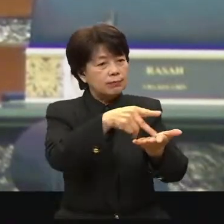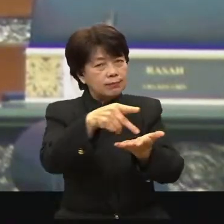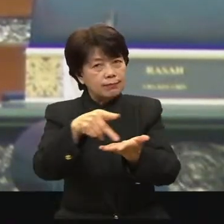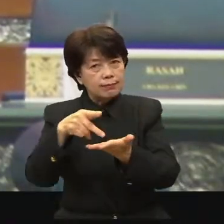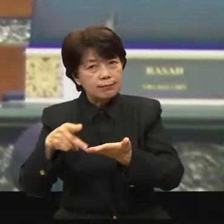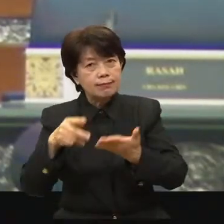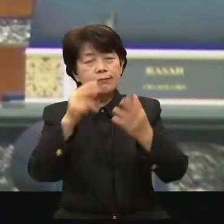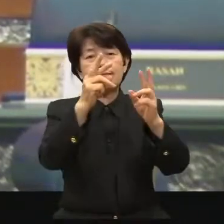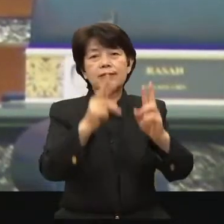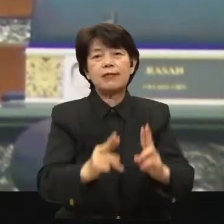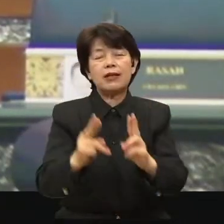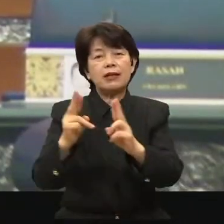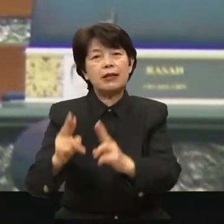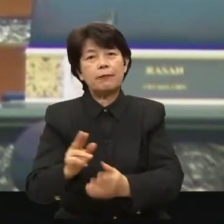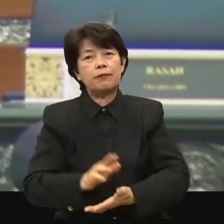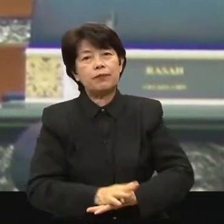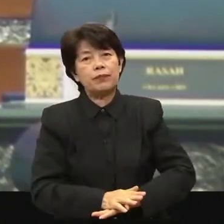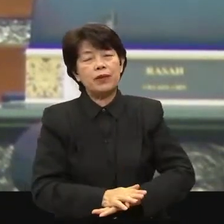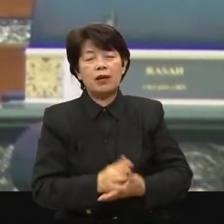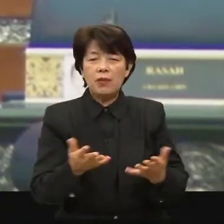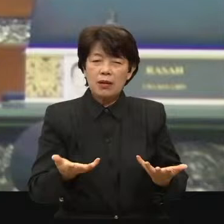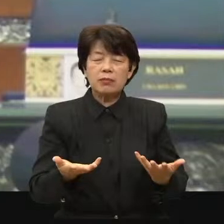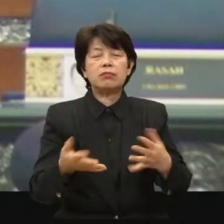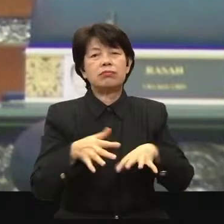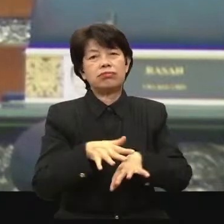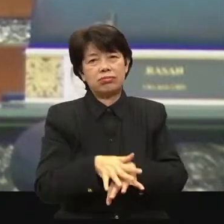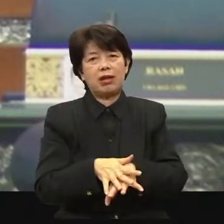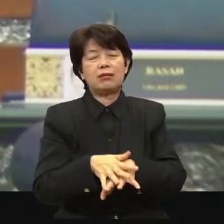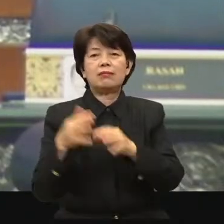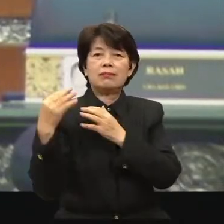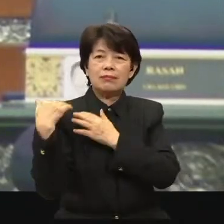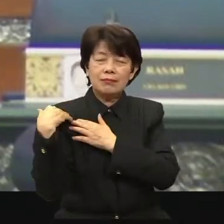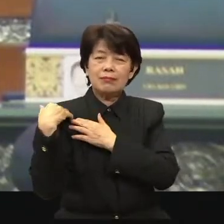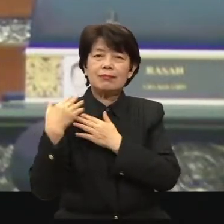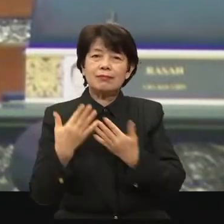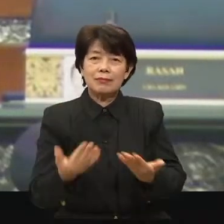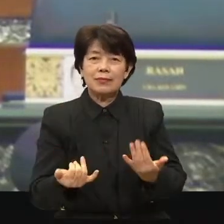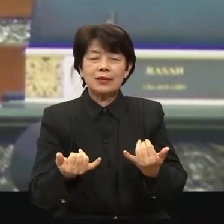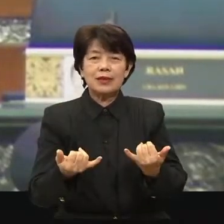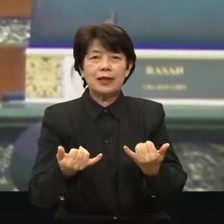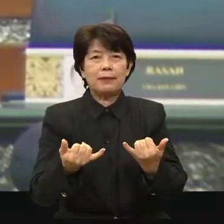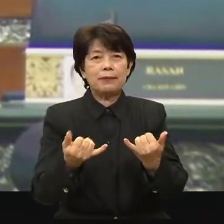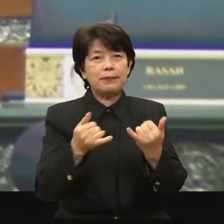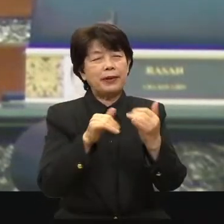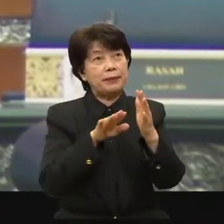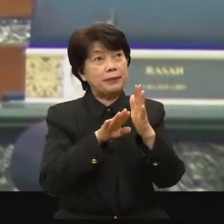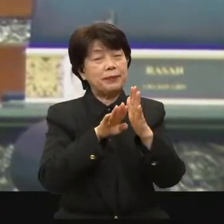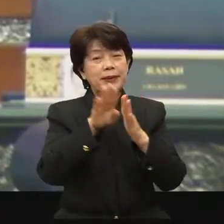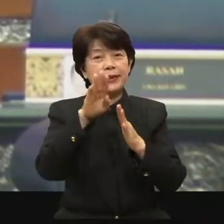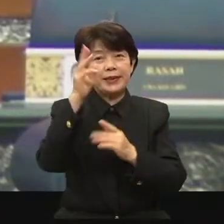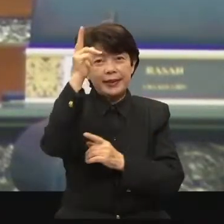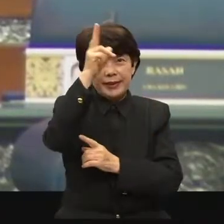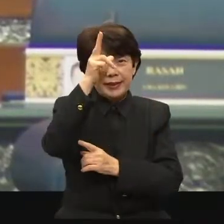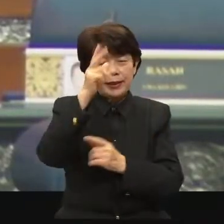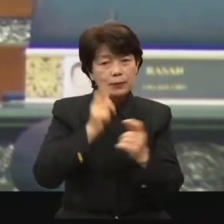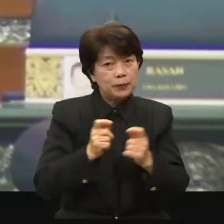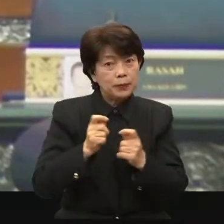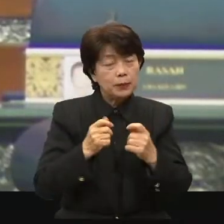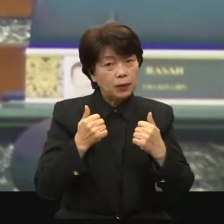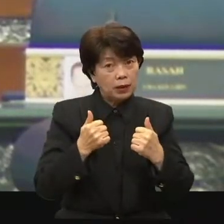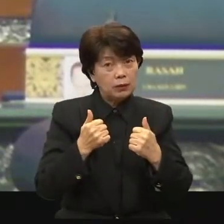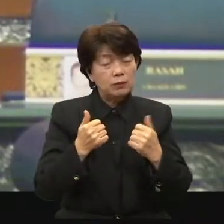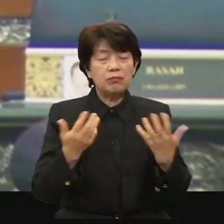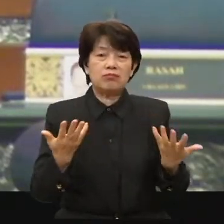dan juga mengelakkan overlapping of duties dan demi meningkatkan good governance dengan izin. Terima kasih.